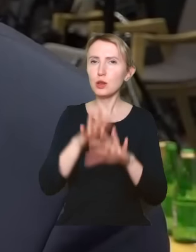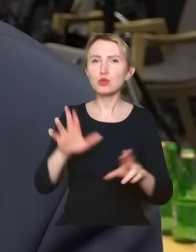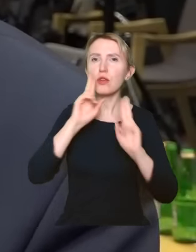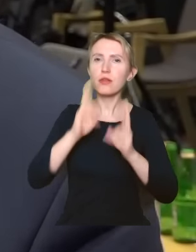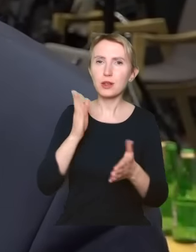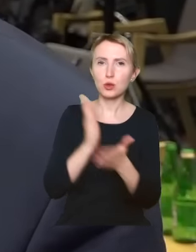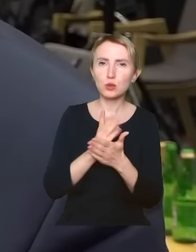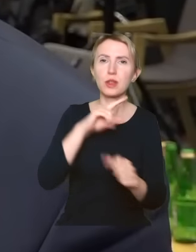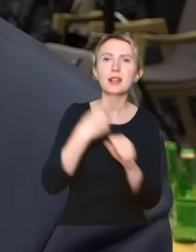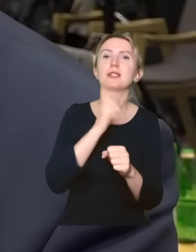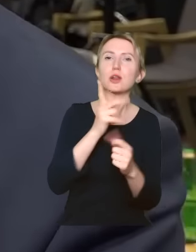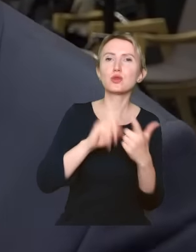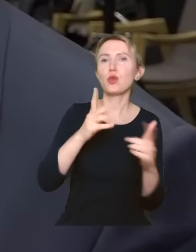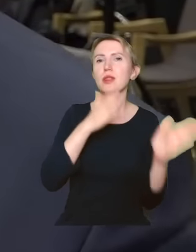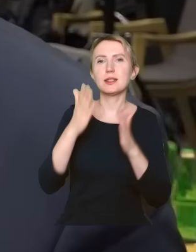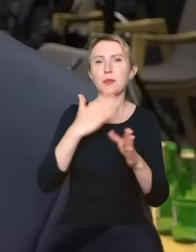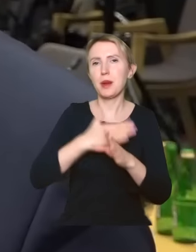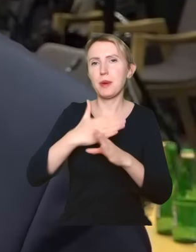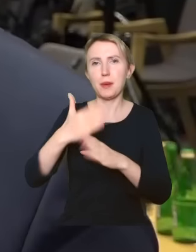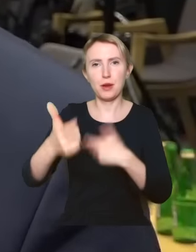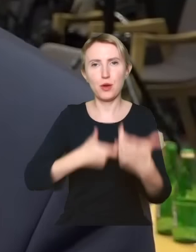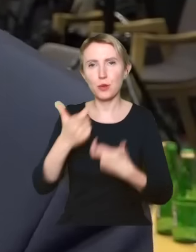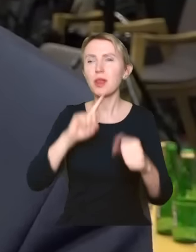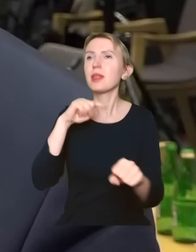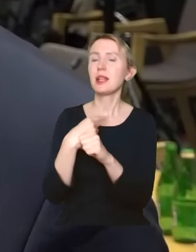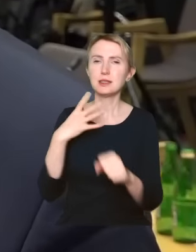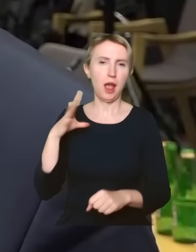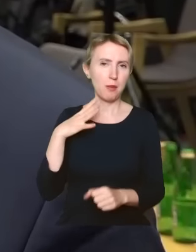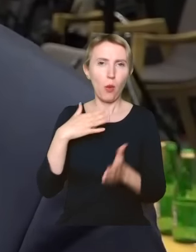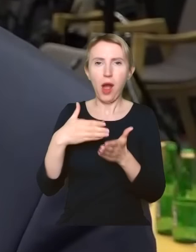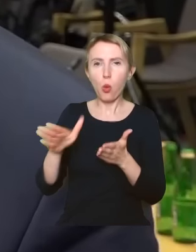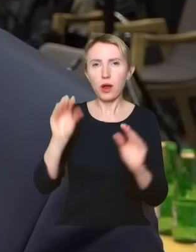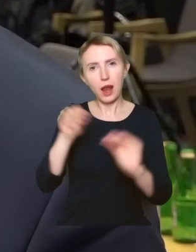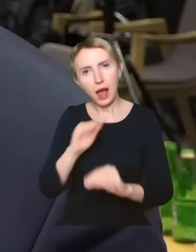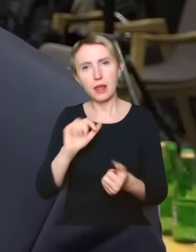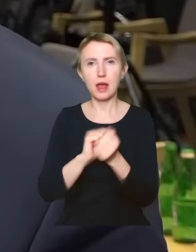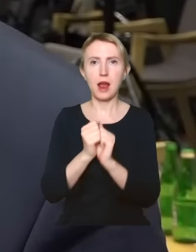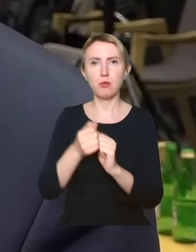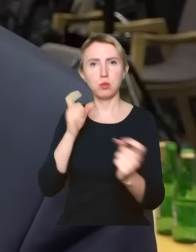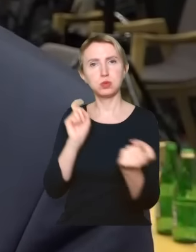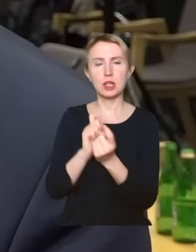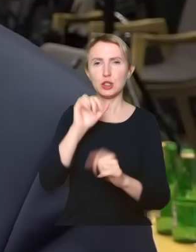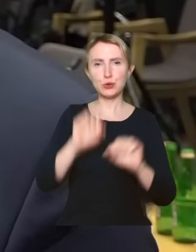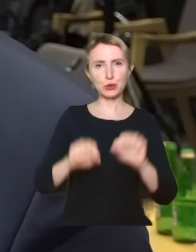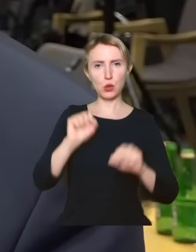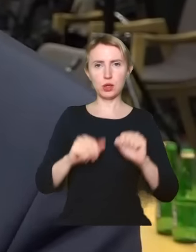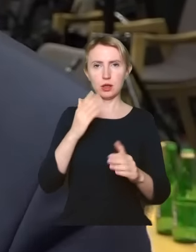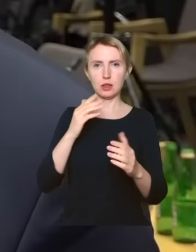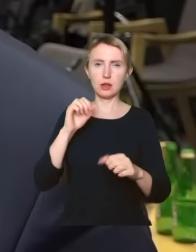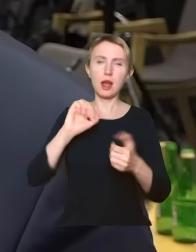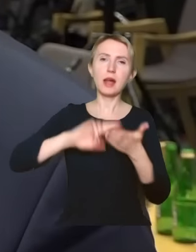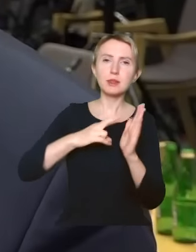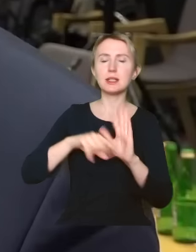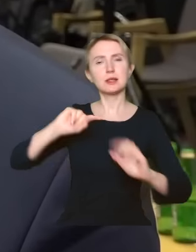podejmował decyzję, jakie były następne kroki, także później jak ta decyzja była uchylana czy podważana przez sądy, sąd administracyjny, prokuraturę,